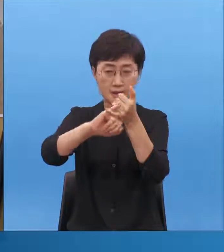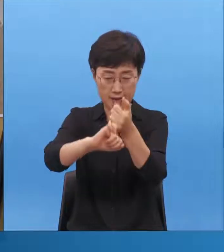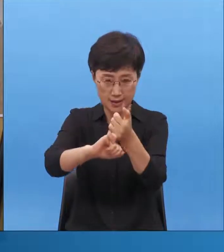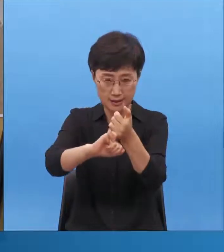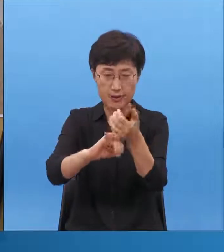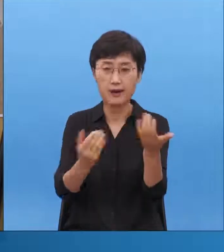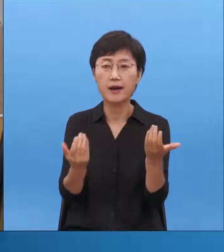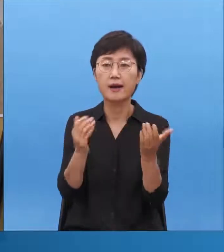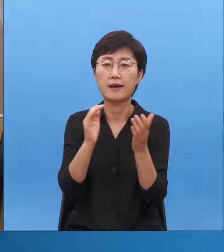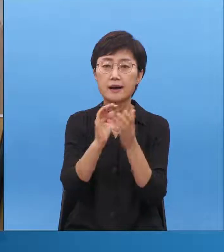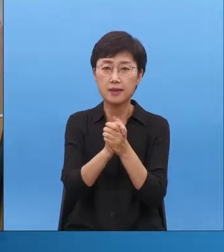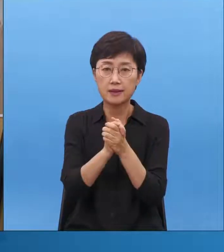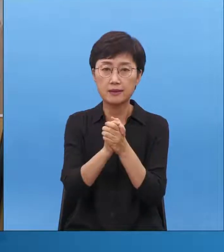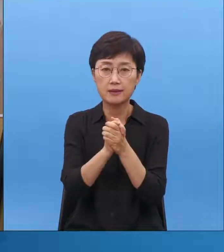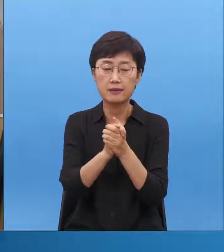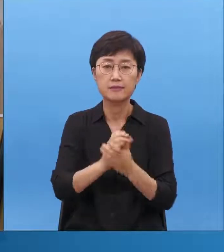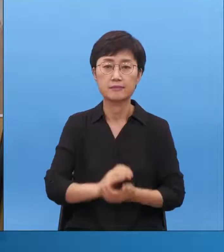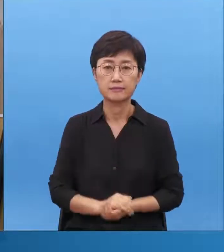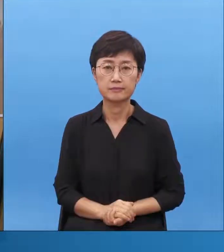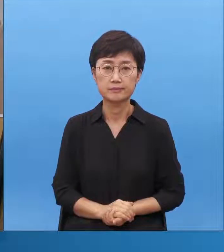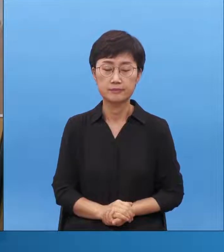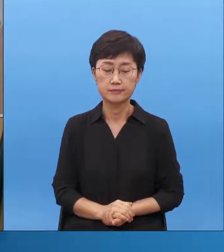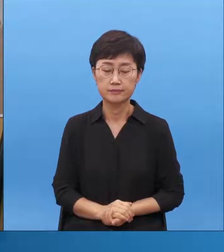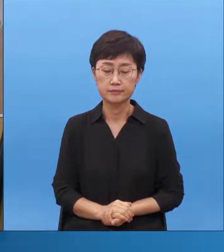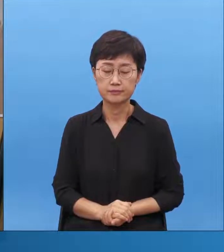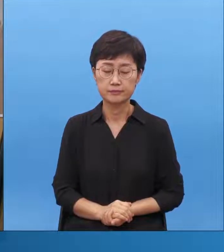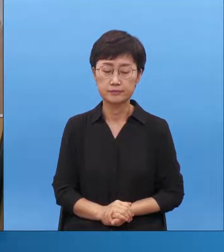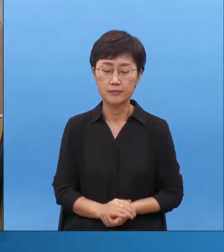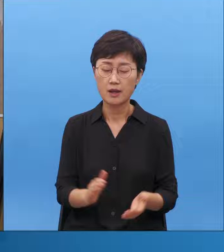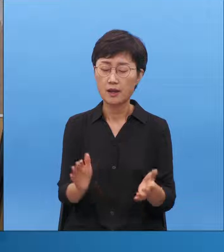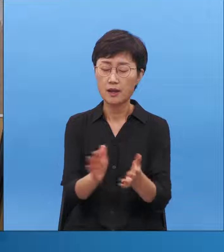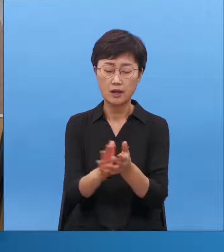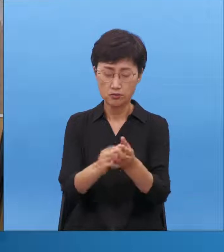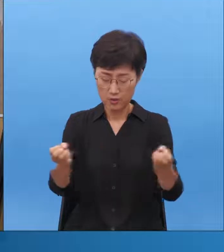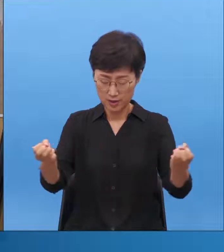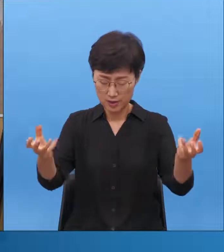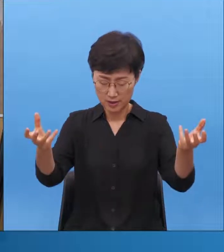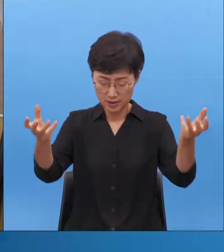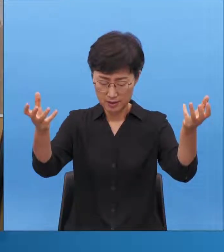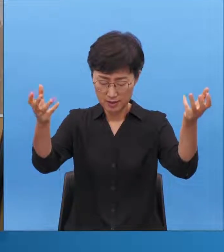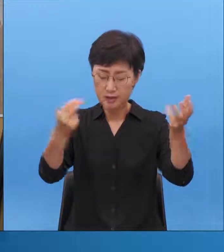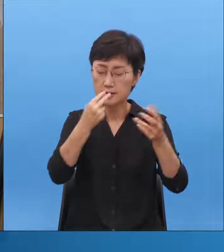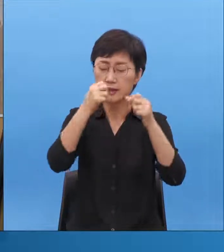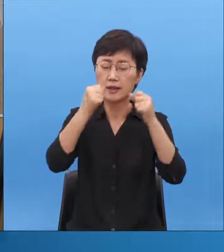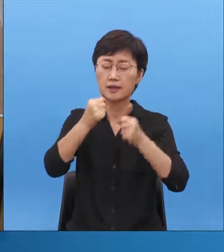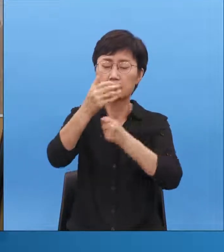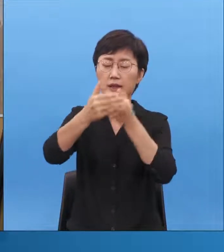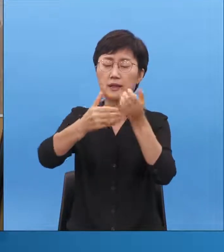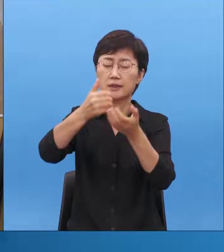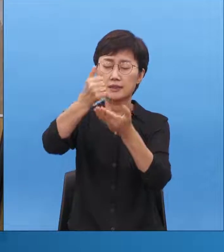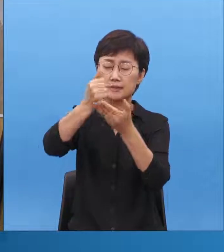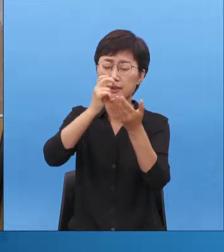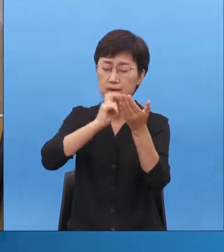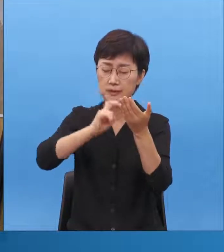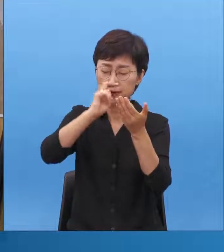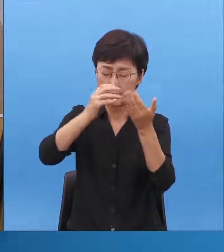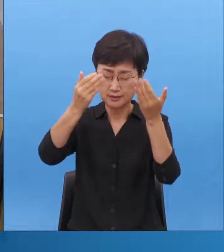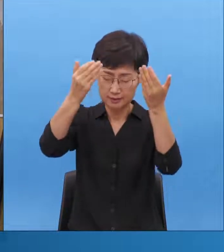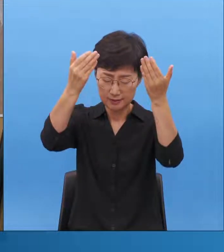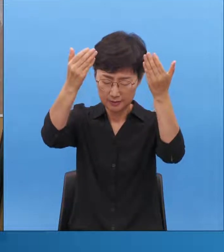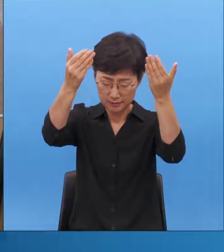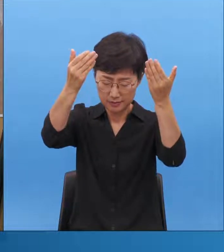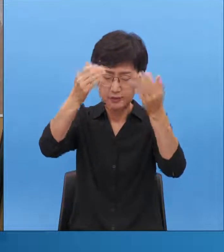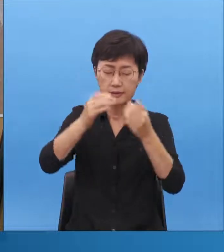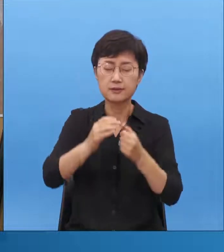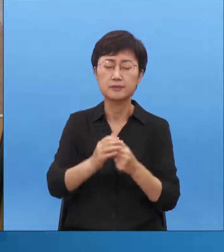in all Judea and Samaria, and to the end of the earth. 할렐루야, 살아계신 하나님을 찬양합니다. Hallelujah. We praise